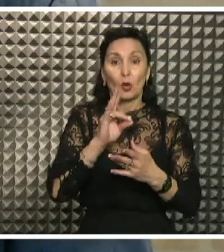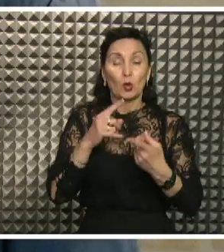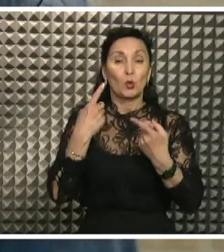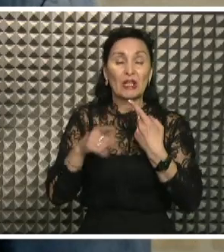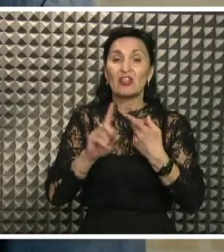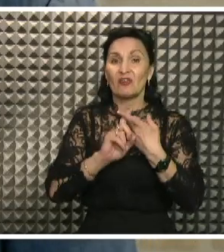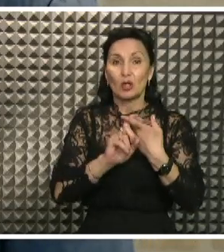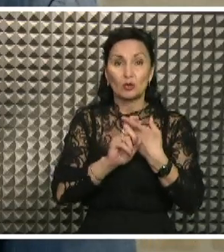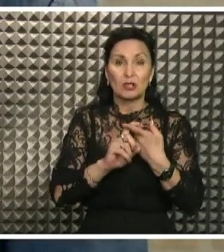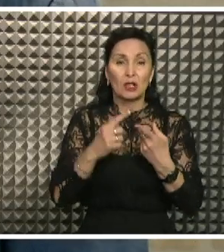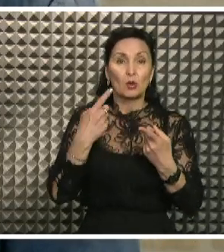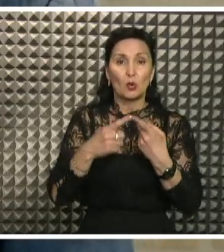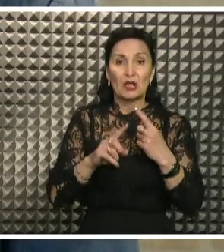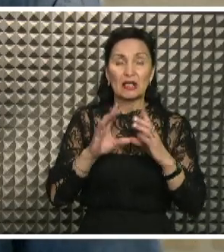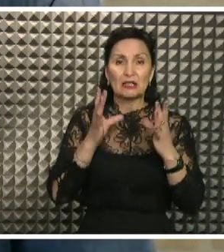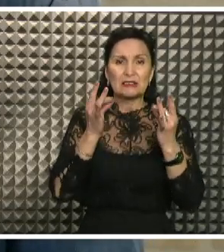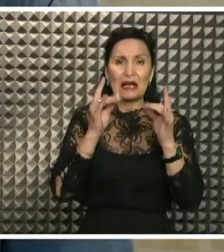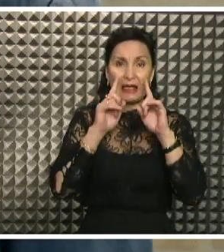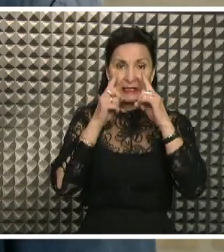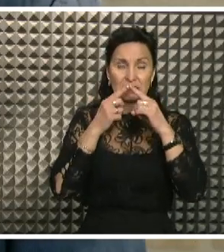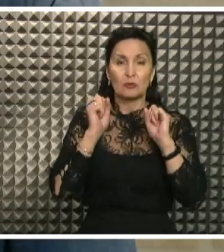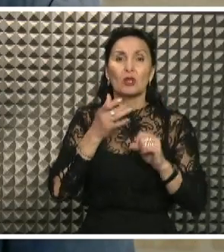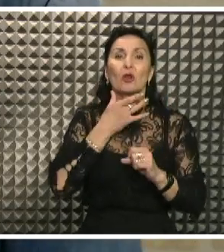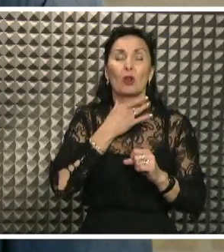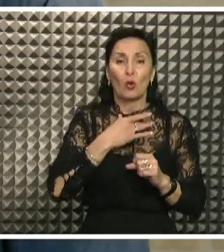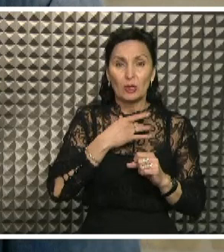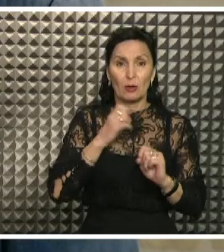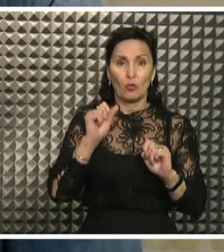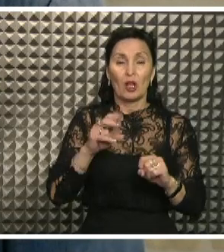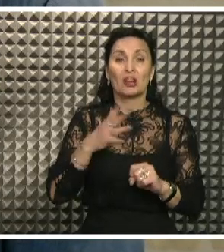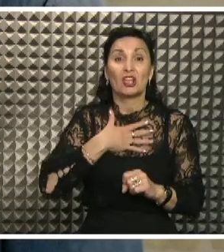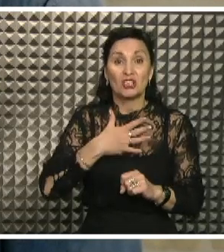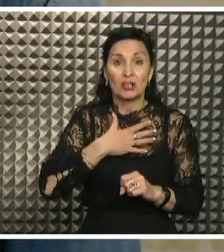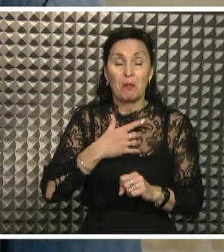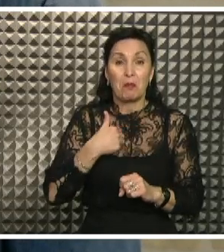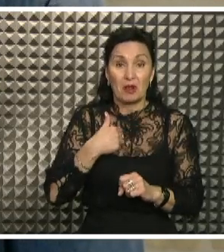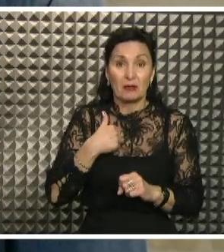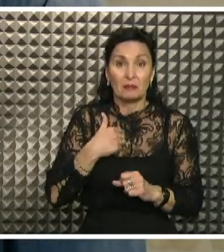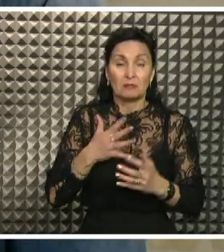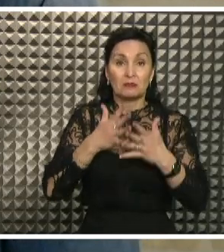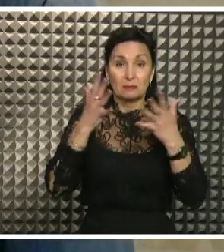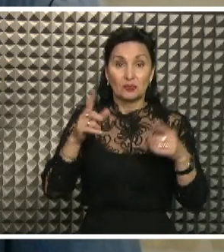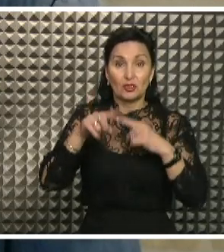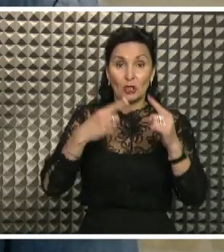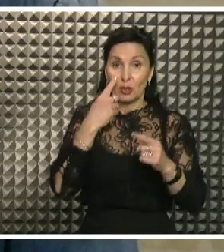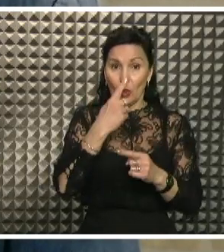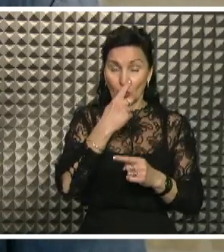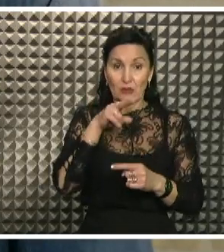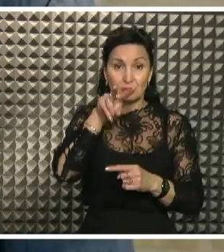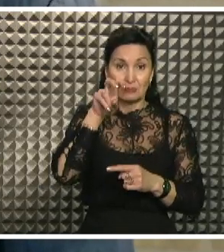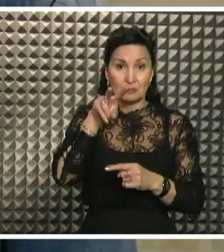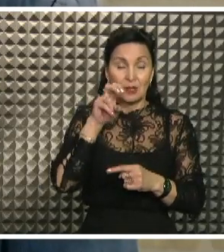и другие слизистые могут быть, да, то есть глотки, например. Но дышим мы в основном через нос,